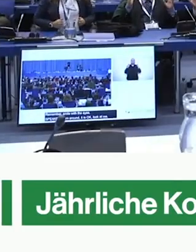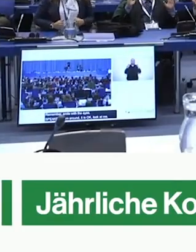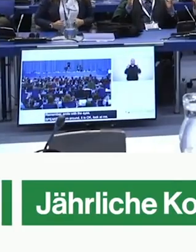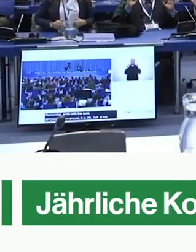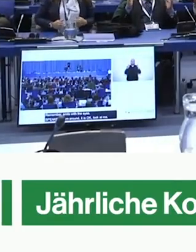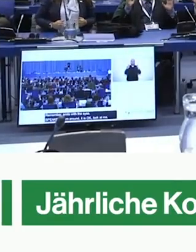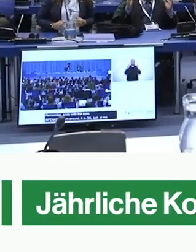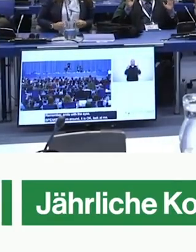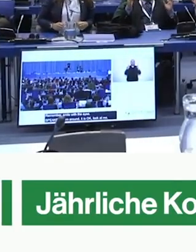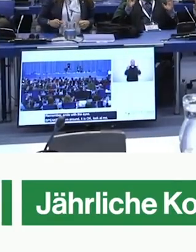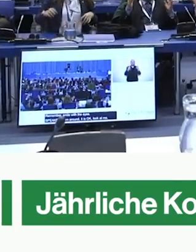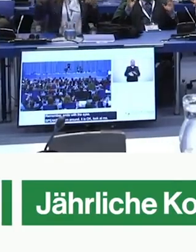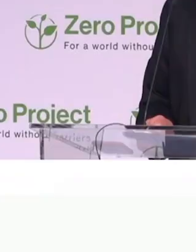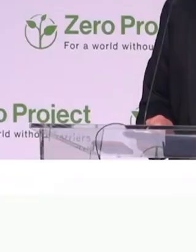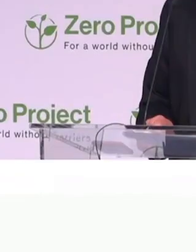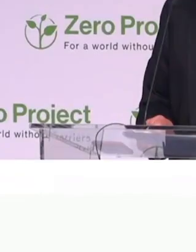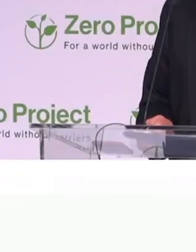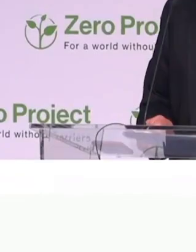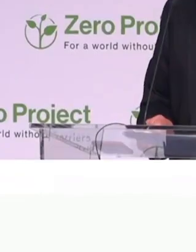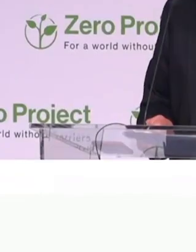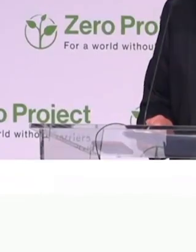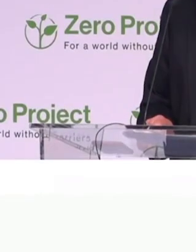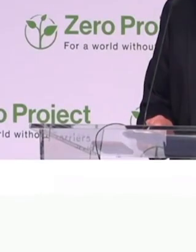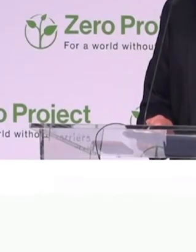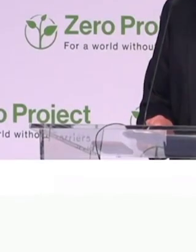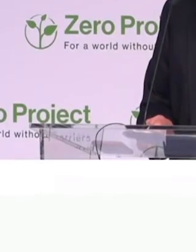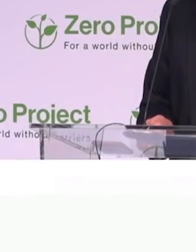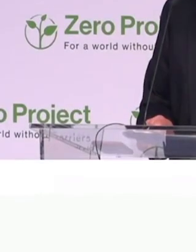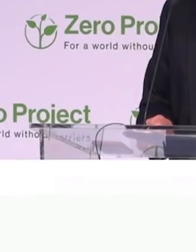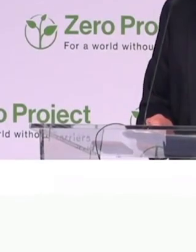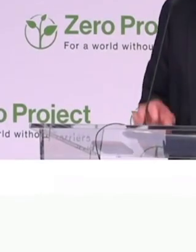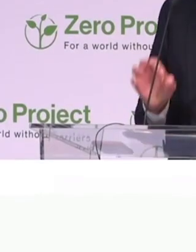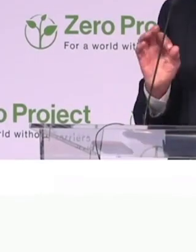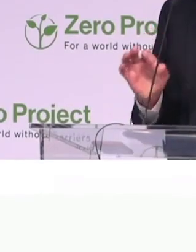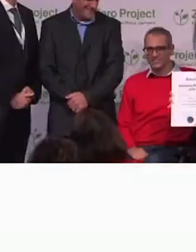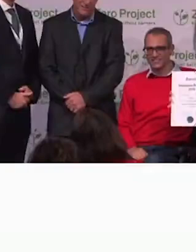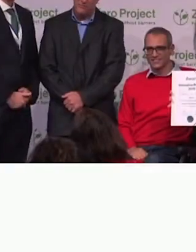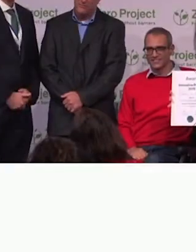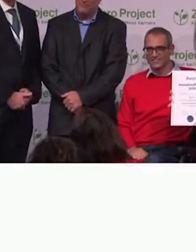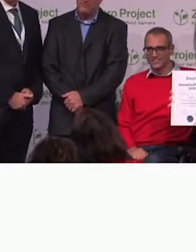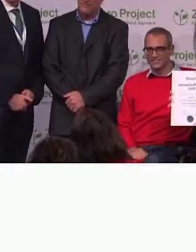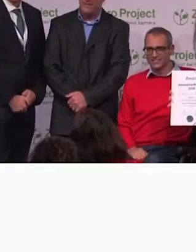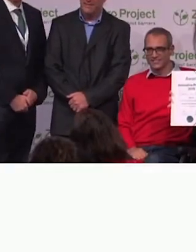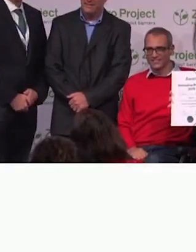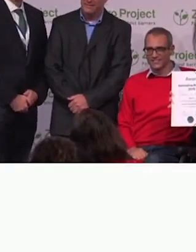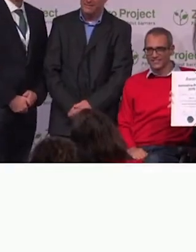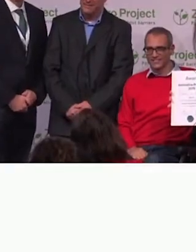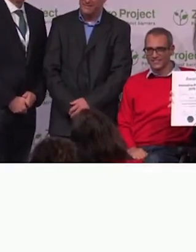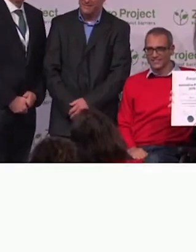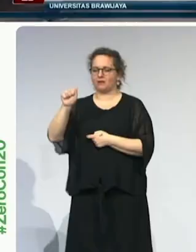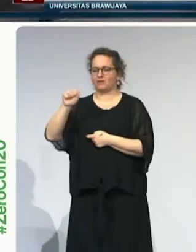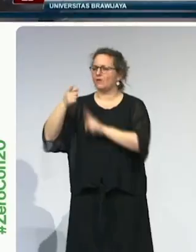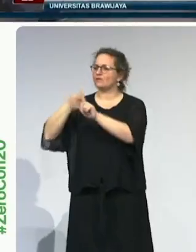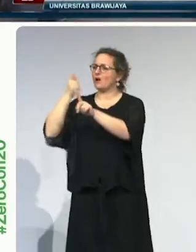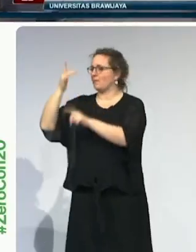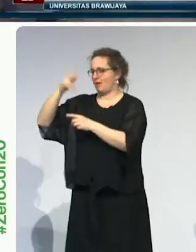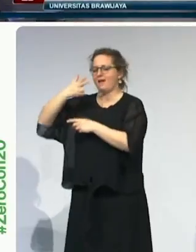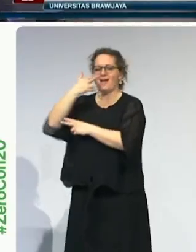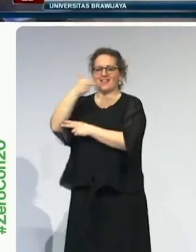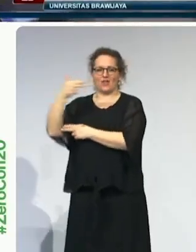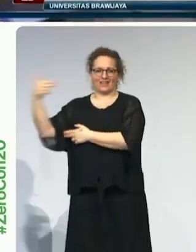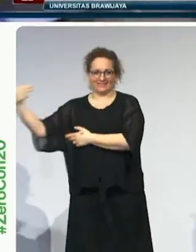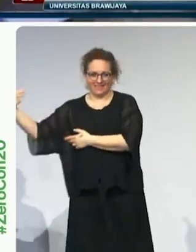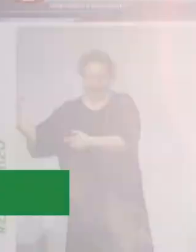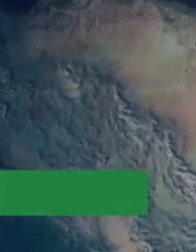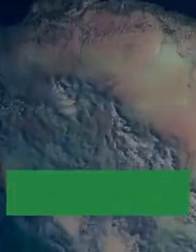To make the United Nations Convention on the Rights of Persons with Disabilities a reality in every region of every nation